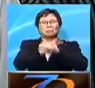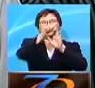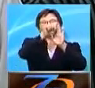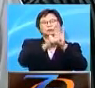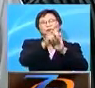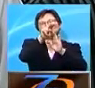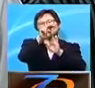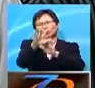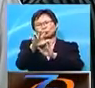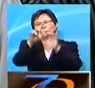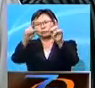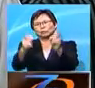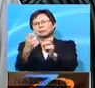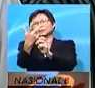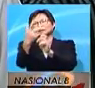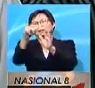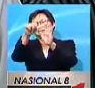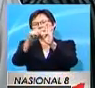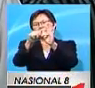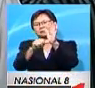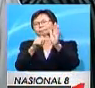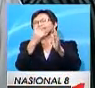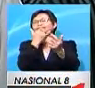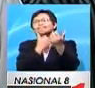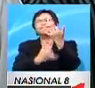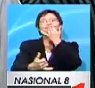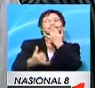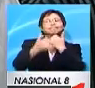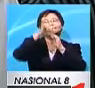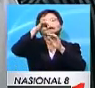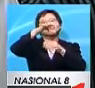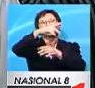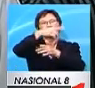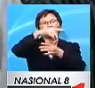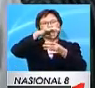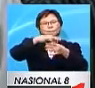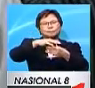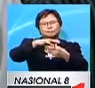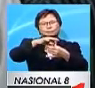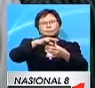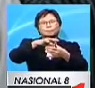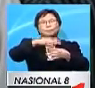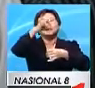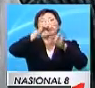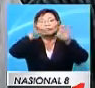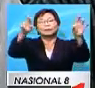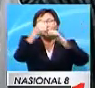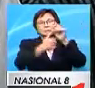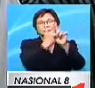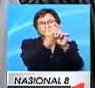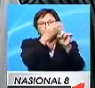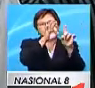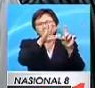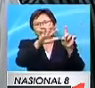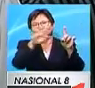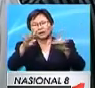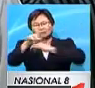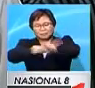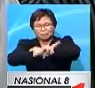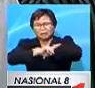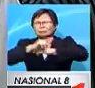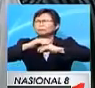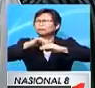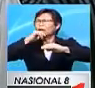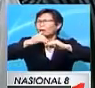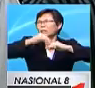25 kur 3 akta kesalahan pilihan Raya 1954 iaitu didenda tidak